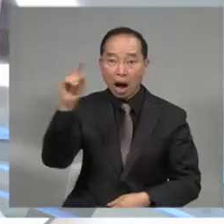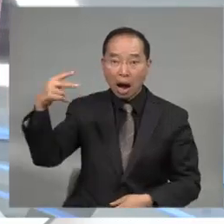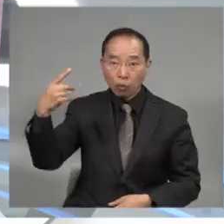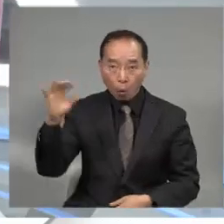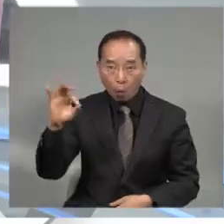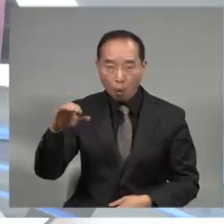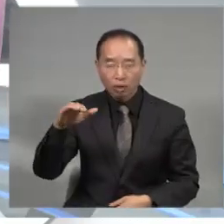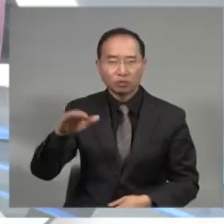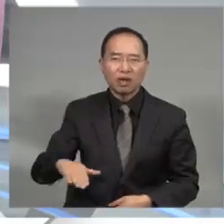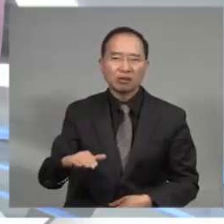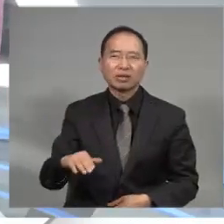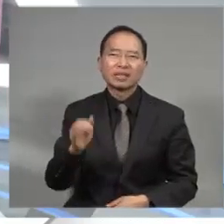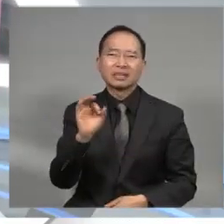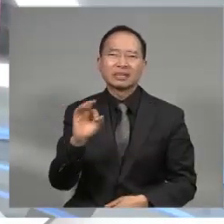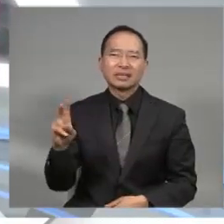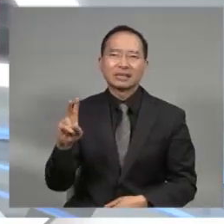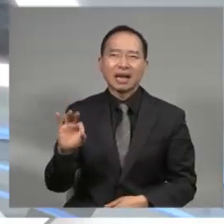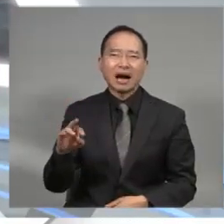나왔습니다.